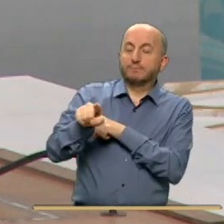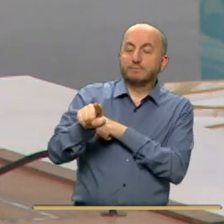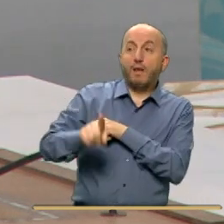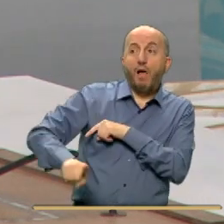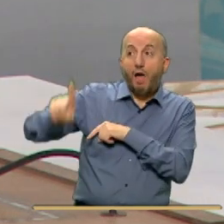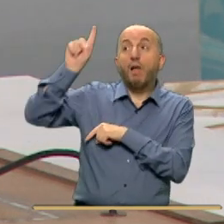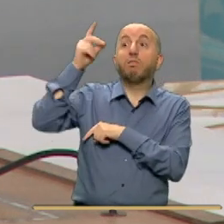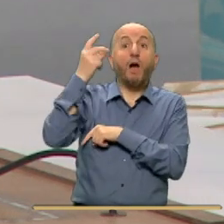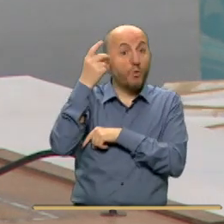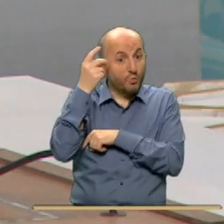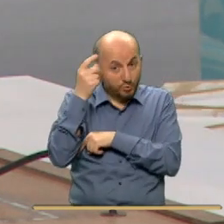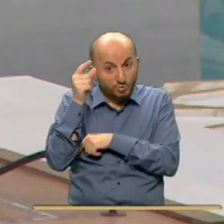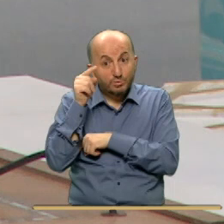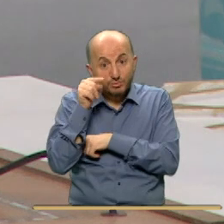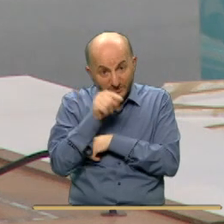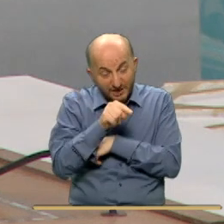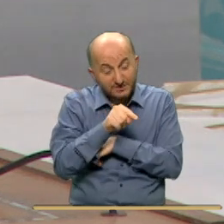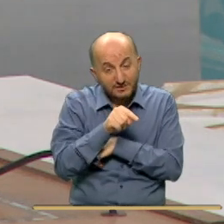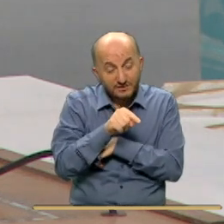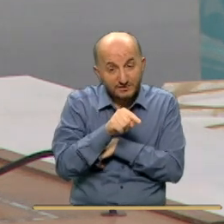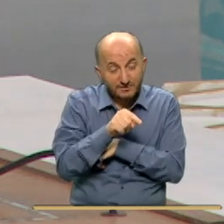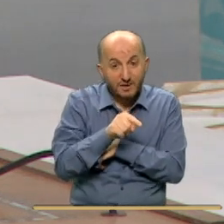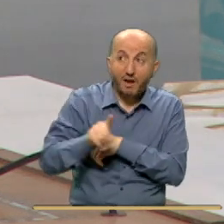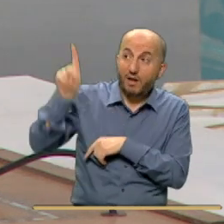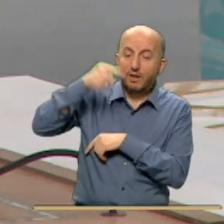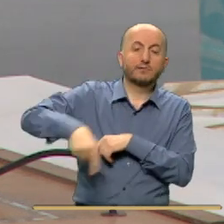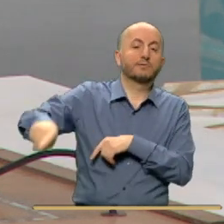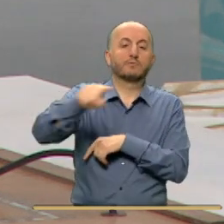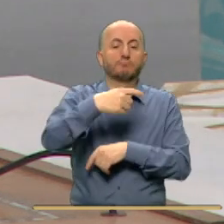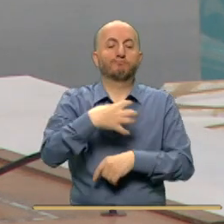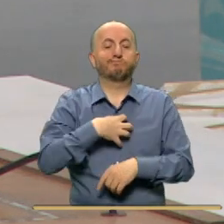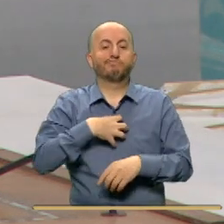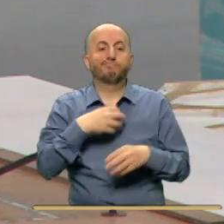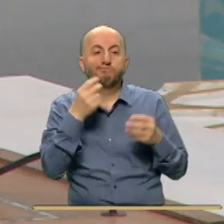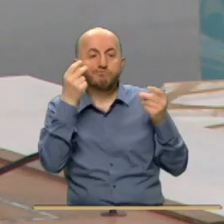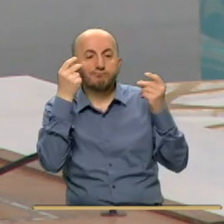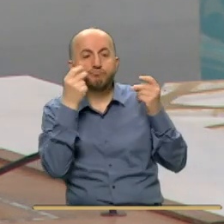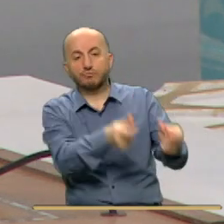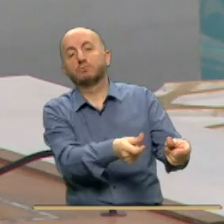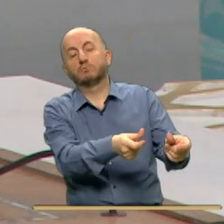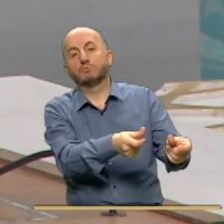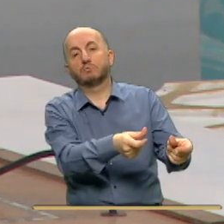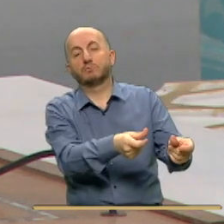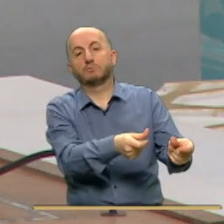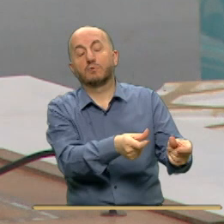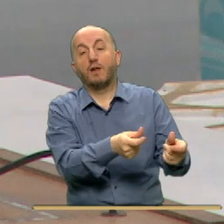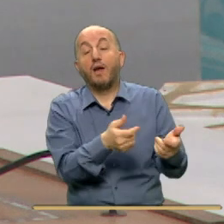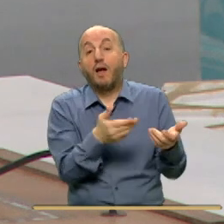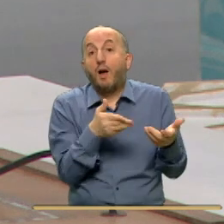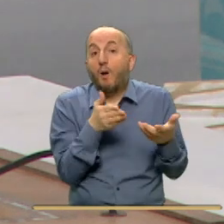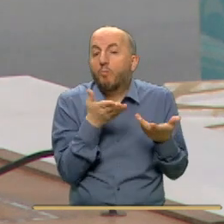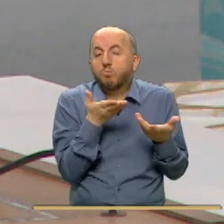Allah'ı unutursanız فَاَنْسَاهُمْ اَنْفُسَهُمْ, Allah da size kendi kendinizi unutturur. Bu nasıl